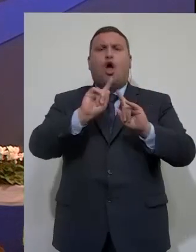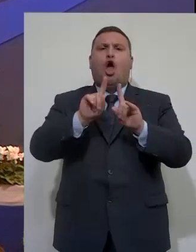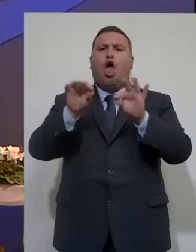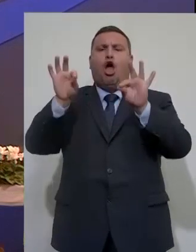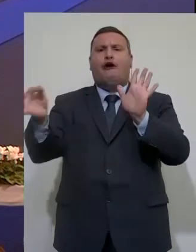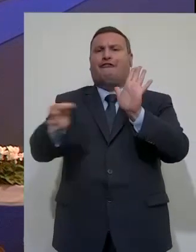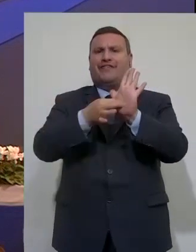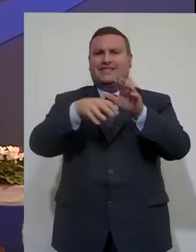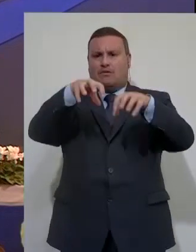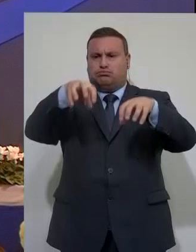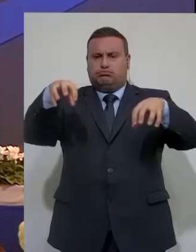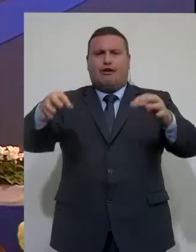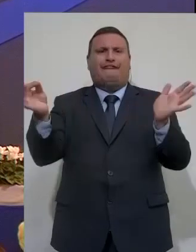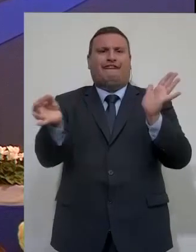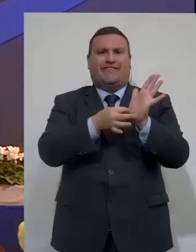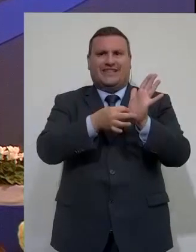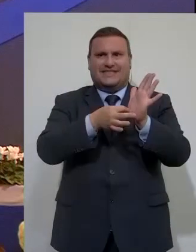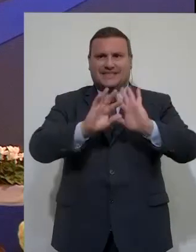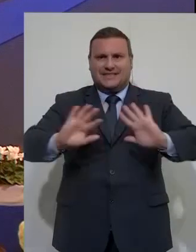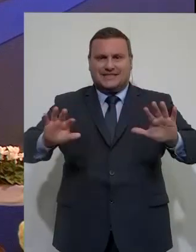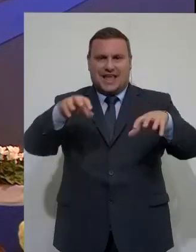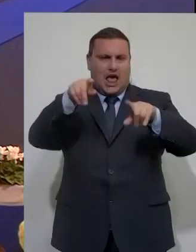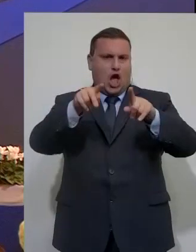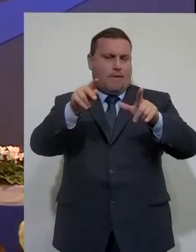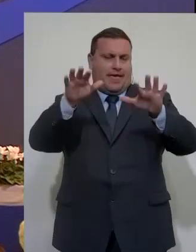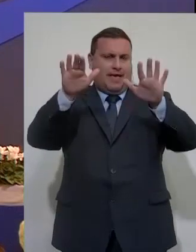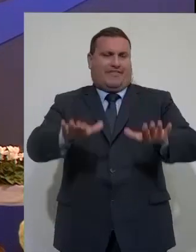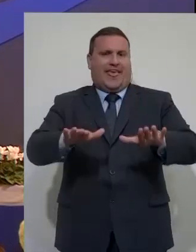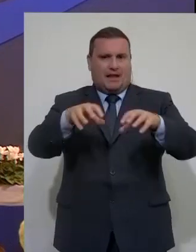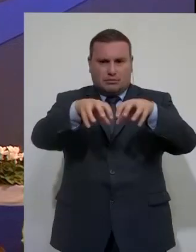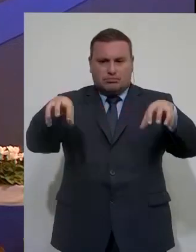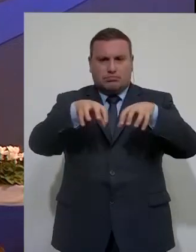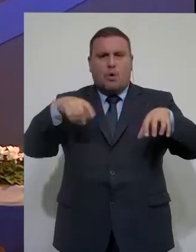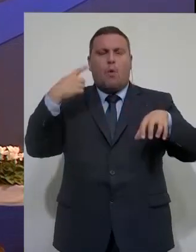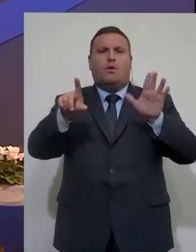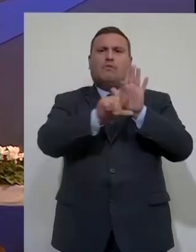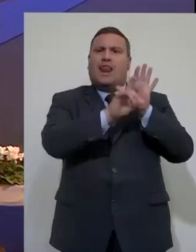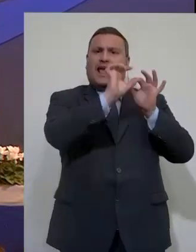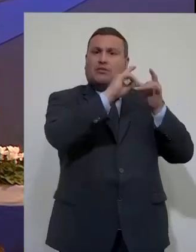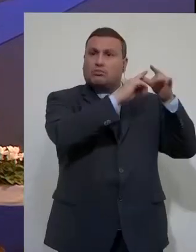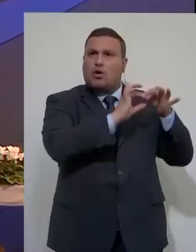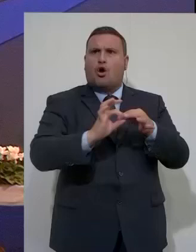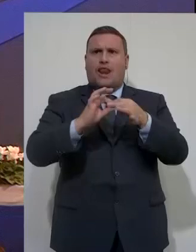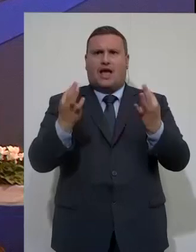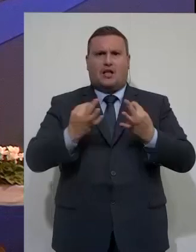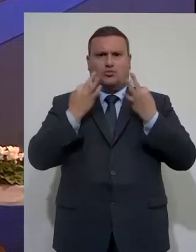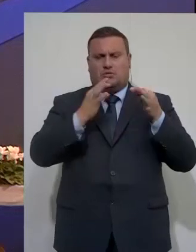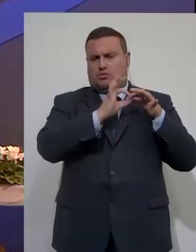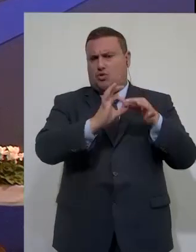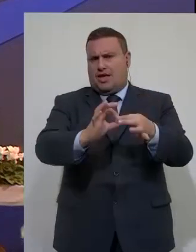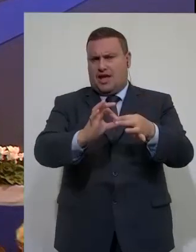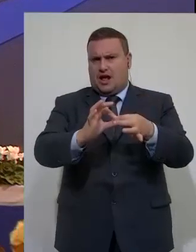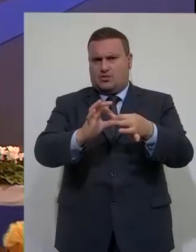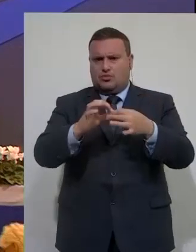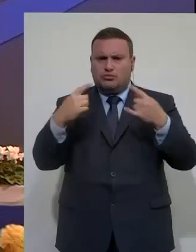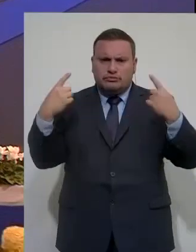quarto. Questo numero è molto caratterizzato anche da quelle che sono le differenti normative regionali. Un'armonizzazione in tale senso